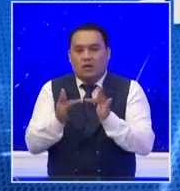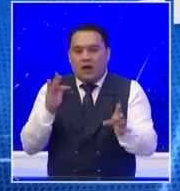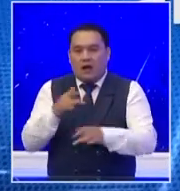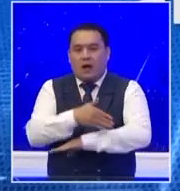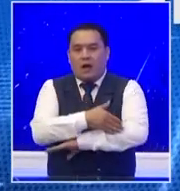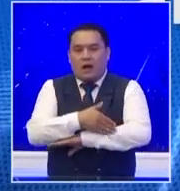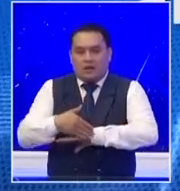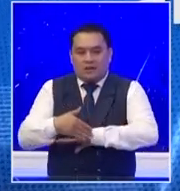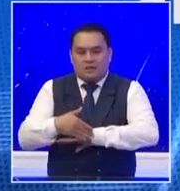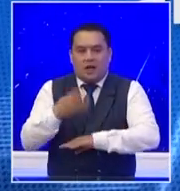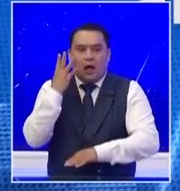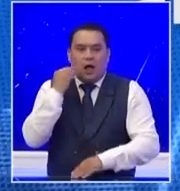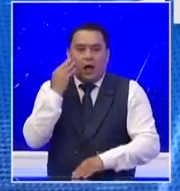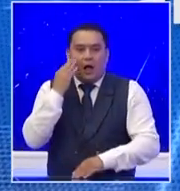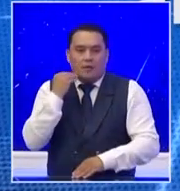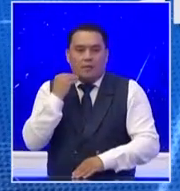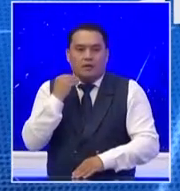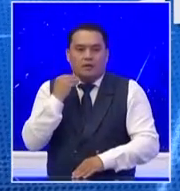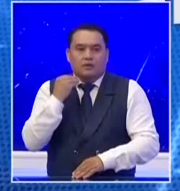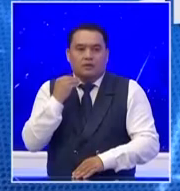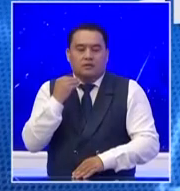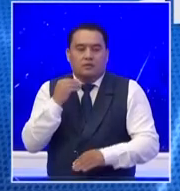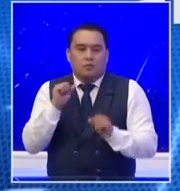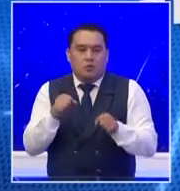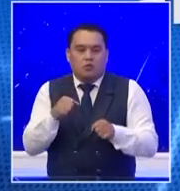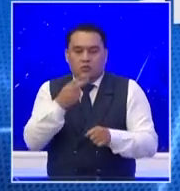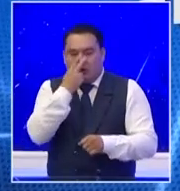это Алматинск, нижний пробел,